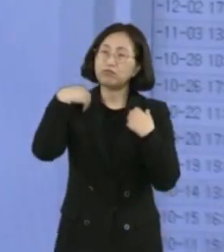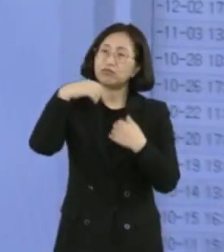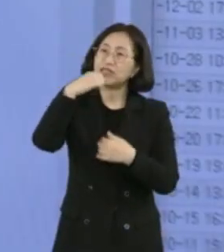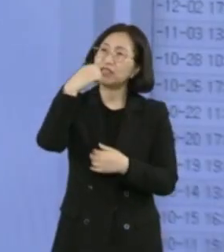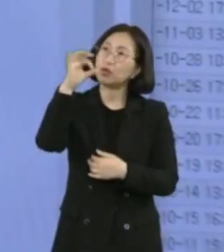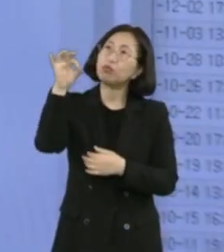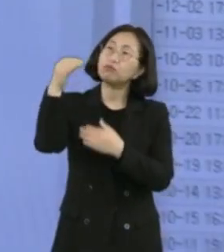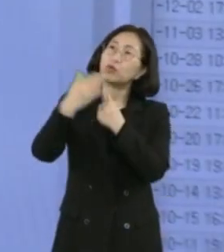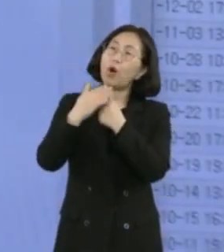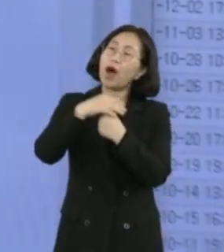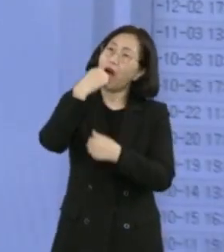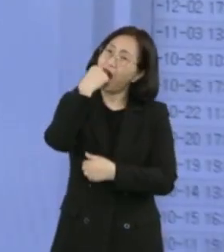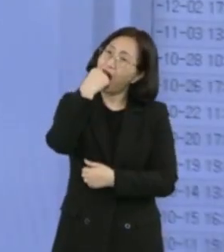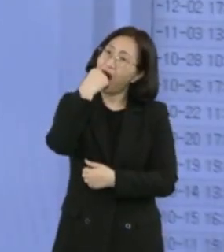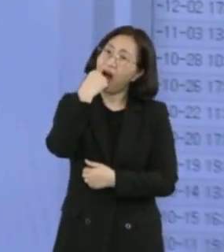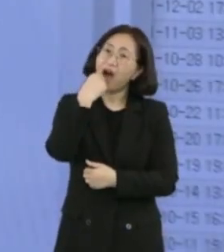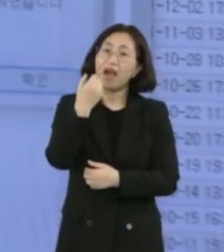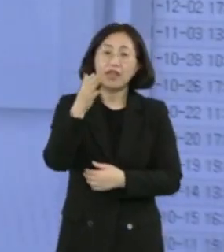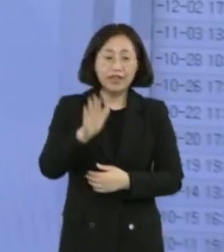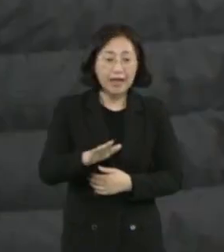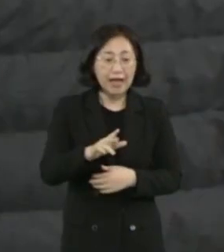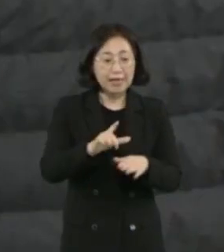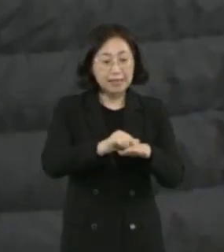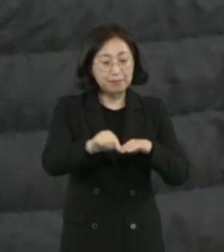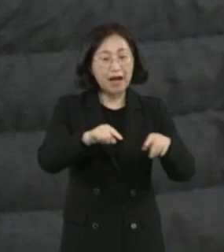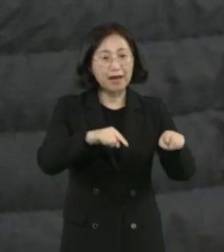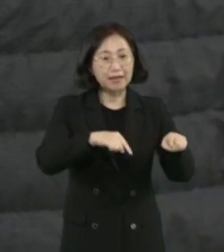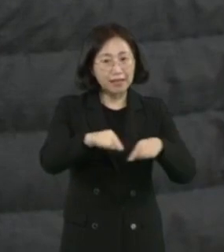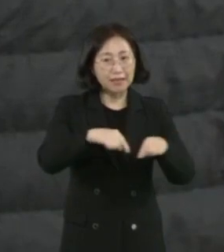건데 비수도권은 재정자립도가